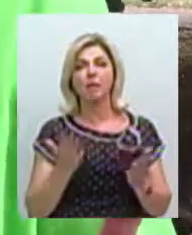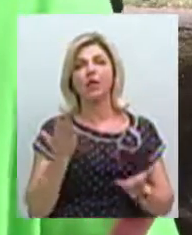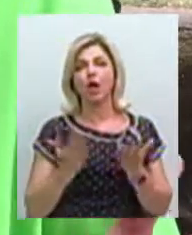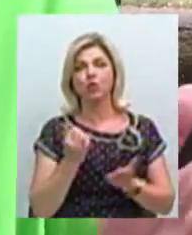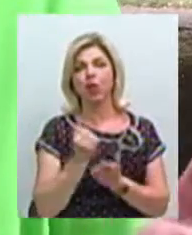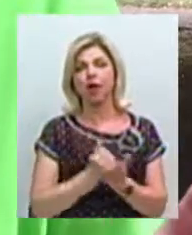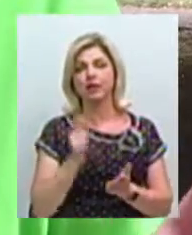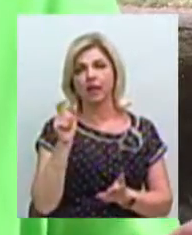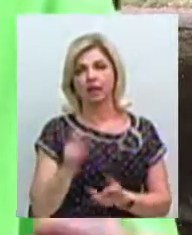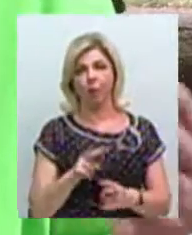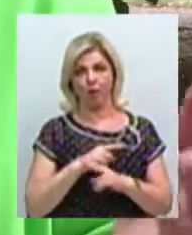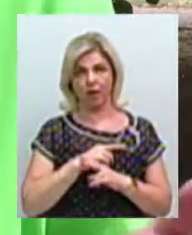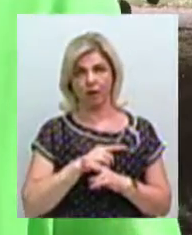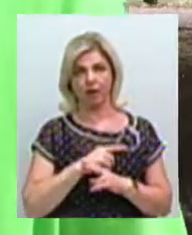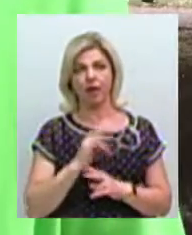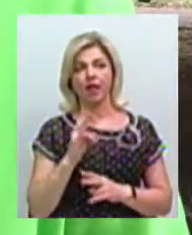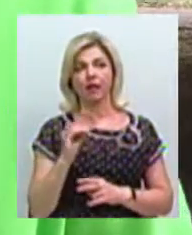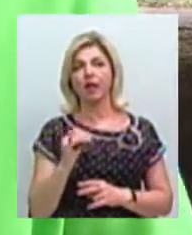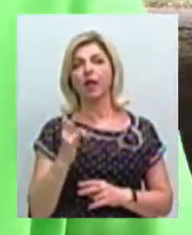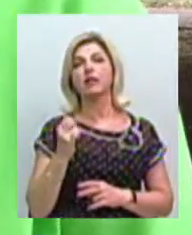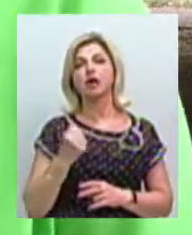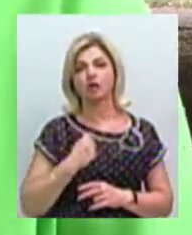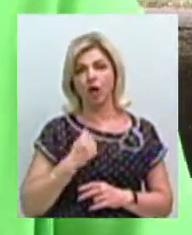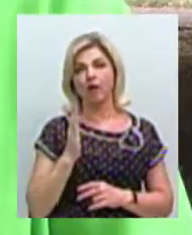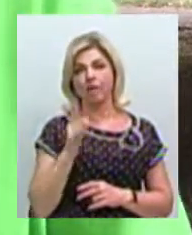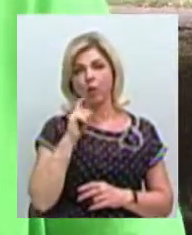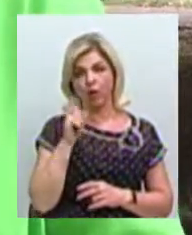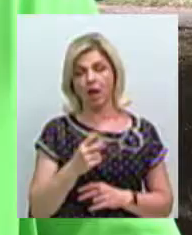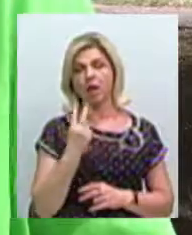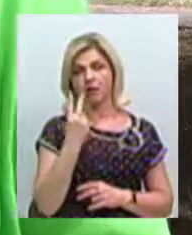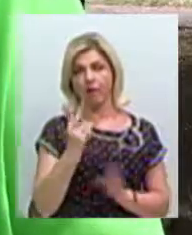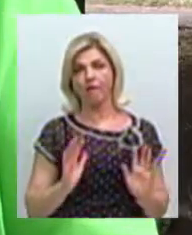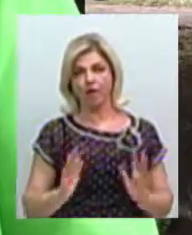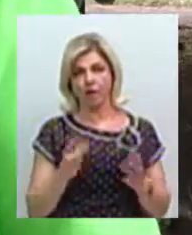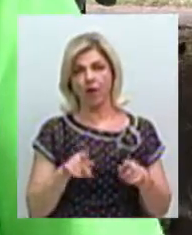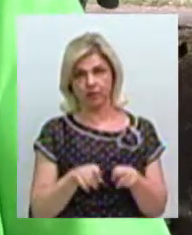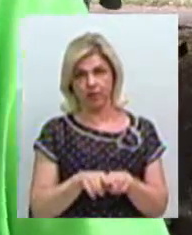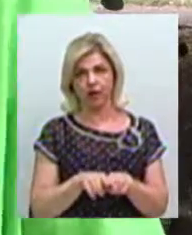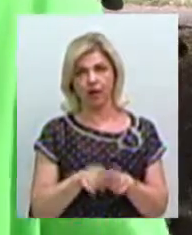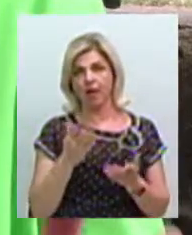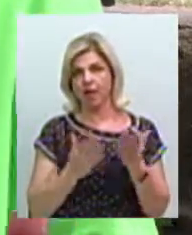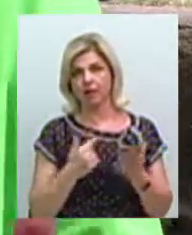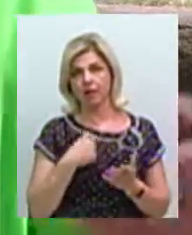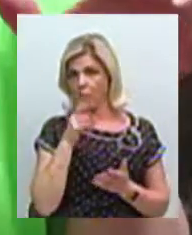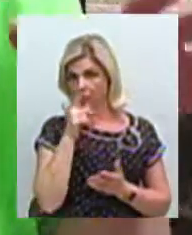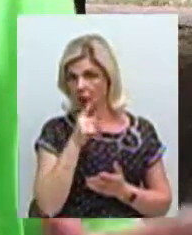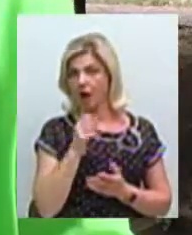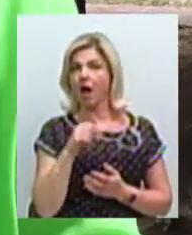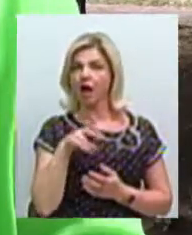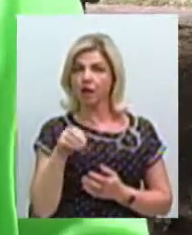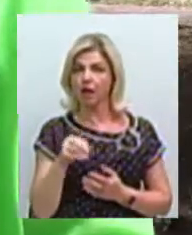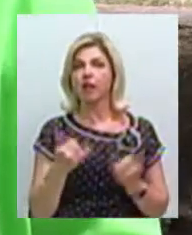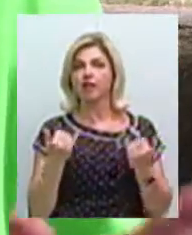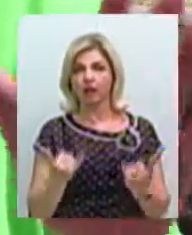кандидат вмер. І, на жаль, вже в Україні два випадки таких, якщо я не помиляюсь. Але на